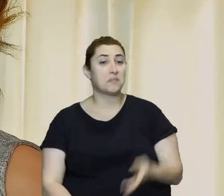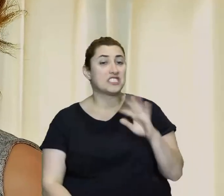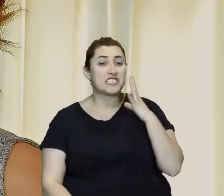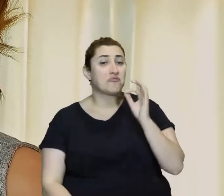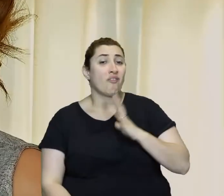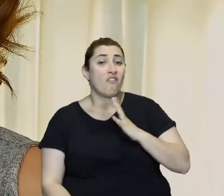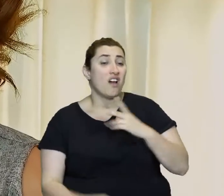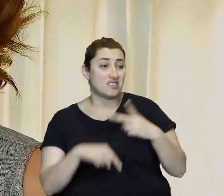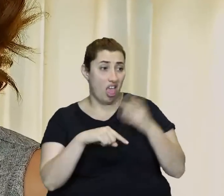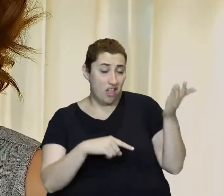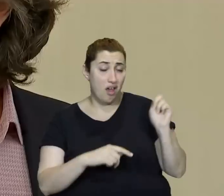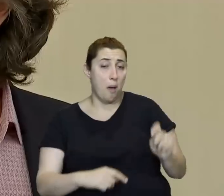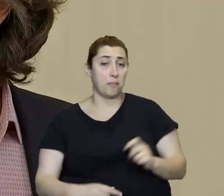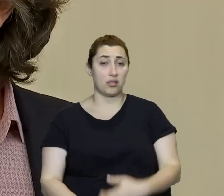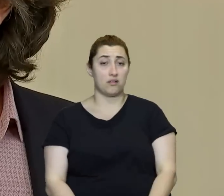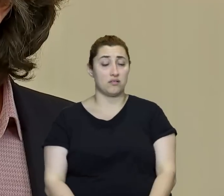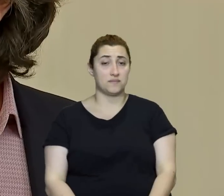olacak? Zehra.